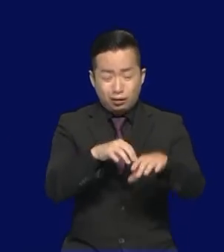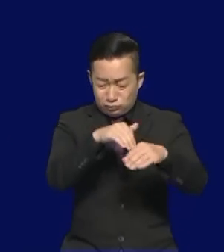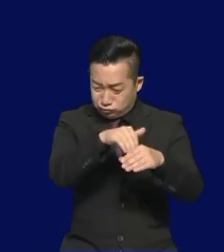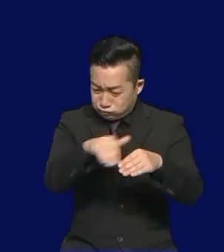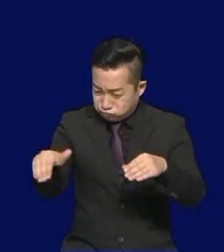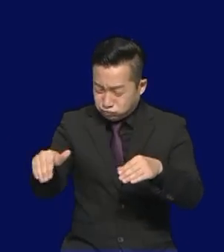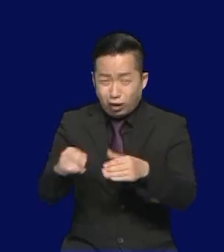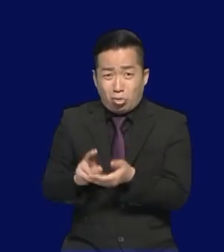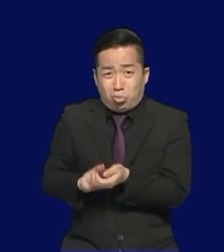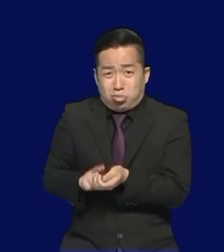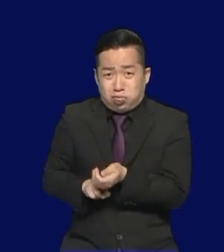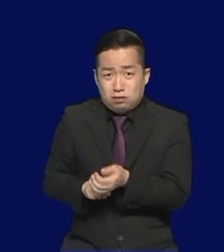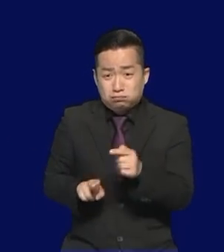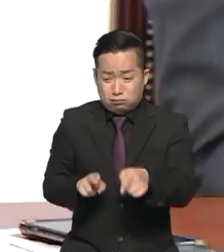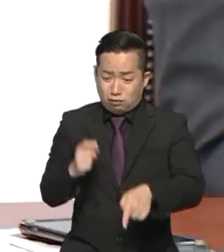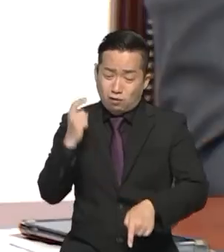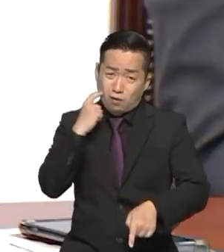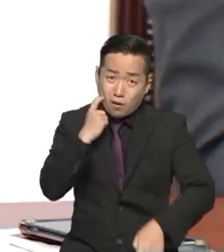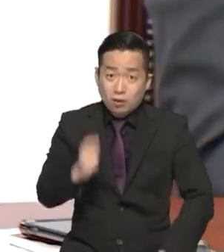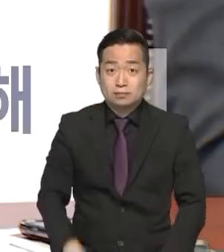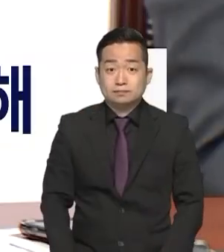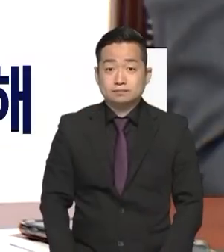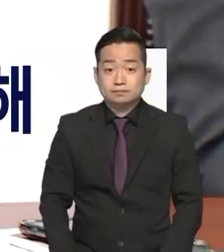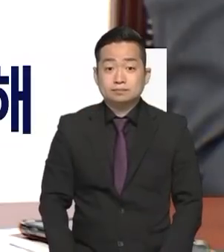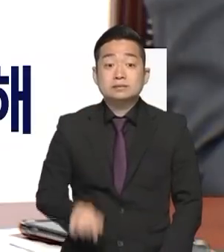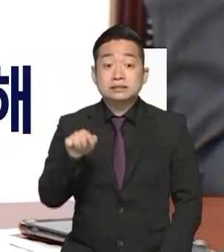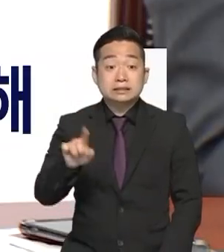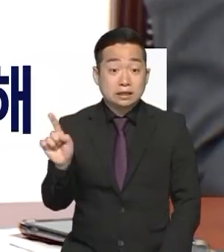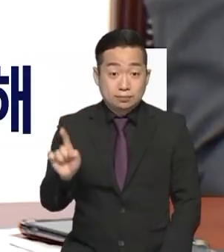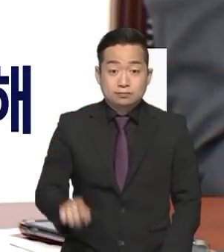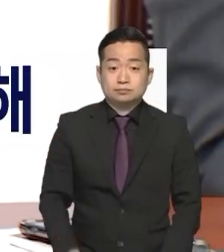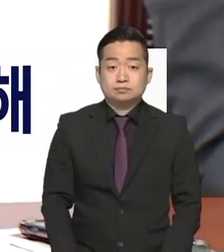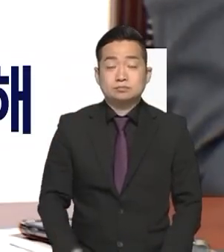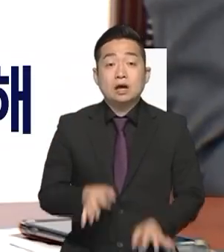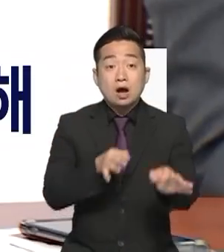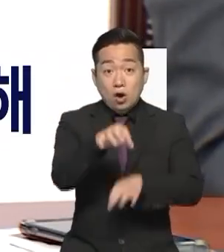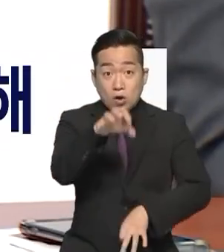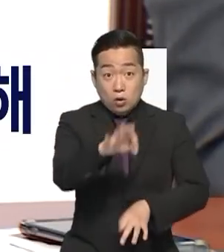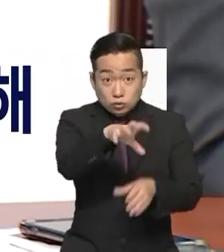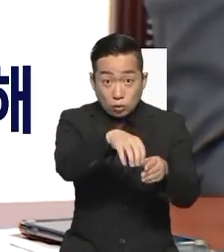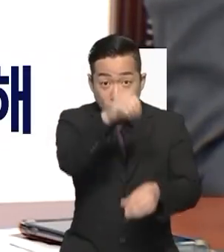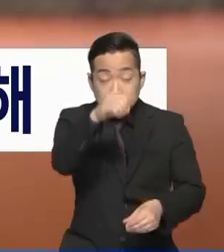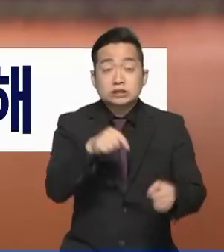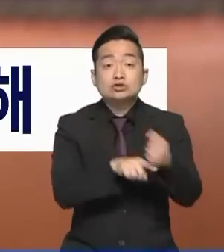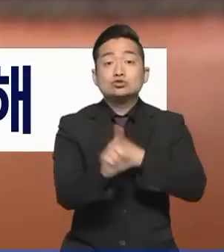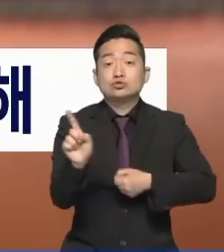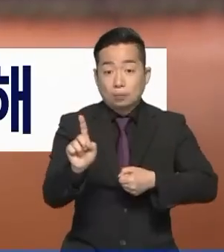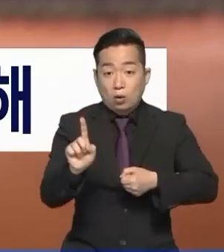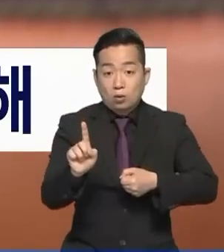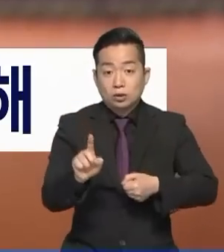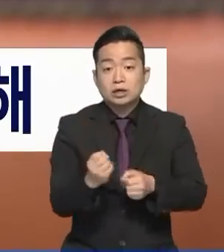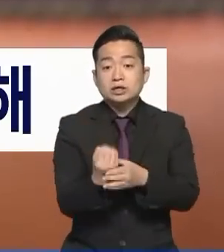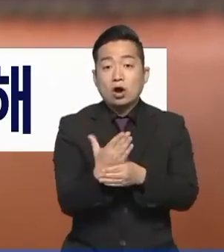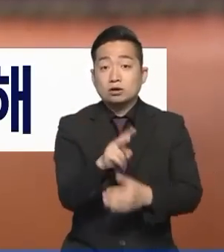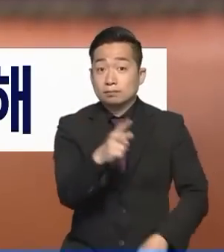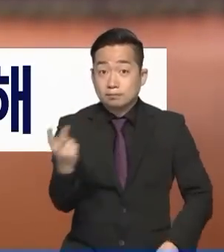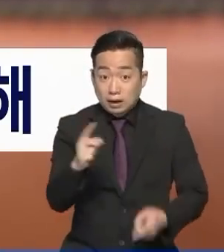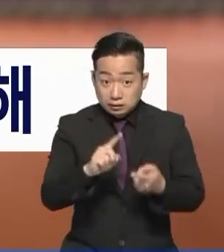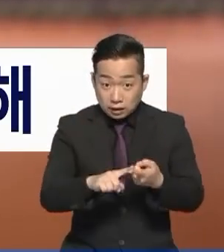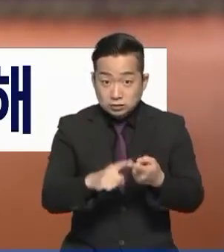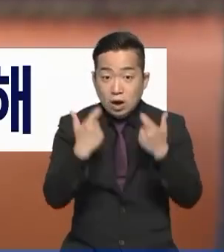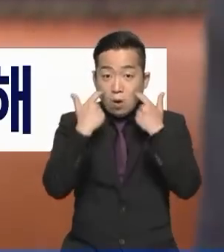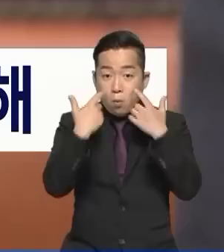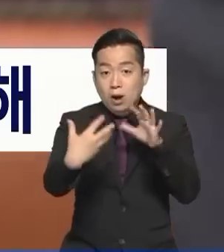건 허위사실이라고 반박했는데 특정 시기 가상화폐를 거래소에서 인출한 이유와 현금화 여부 등에 대해선